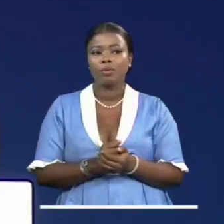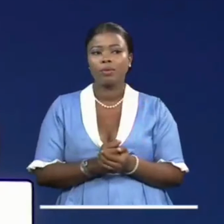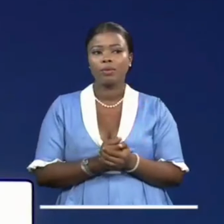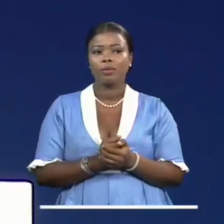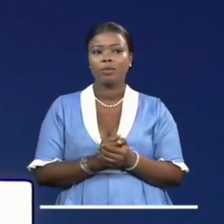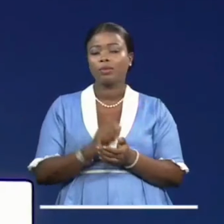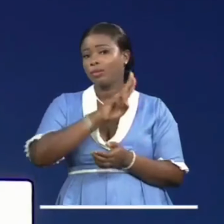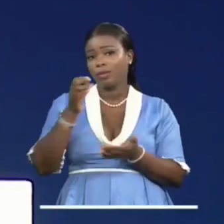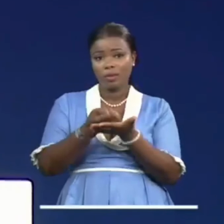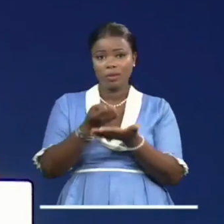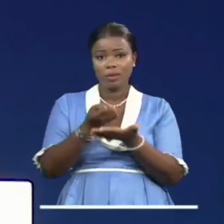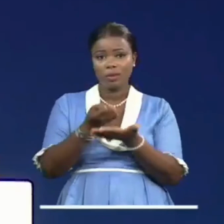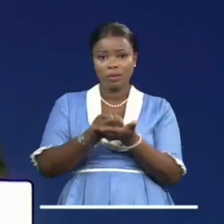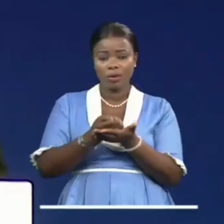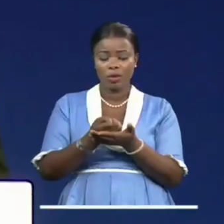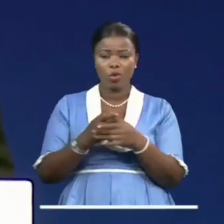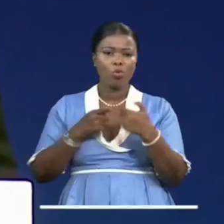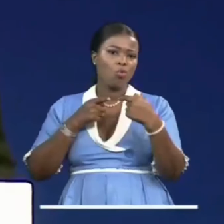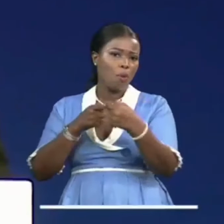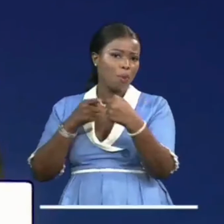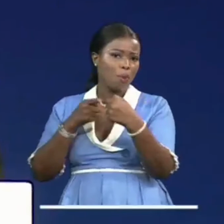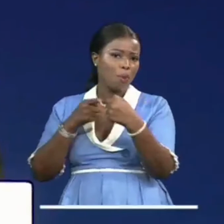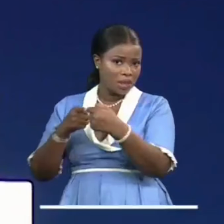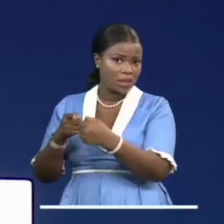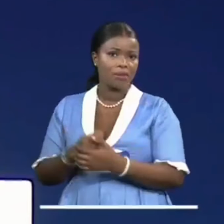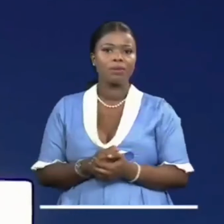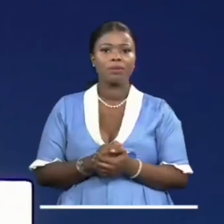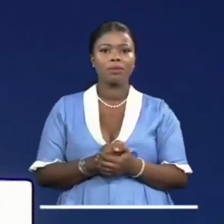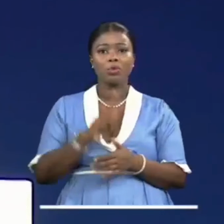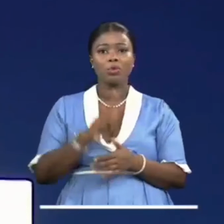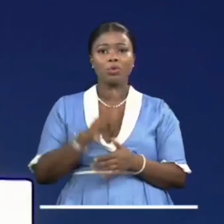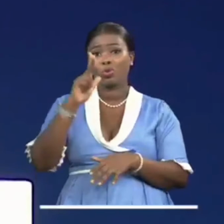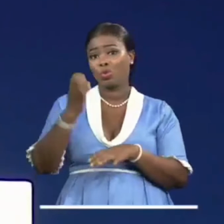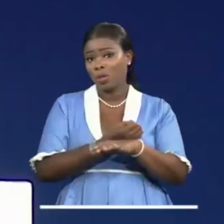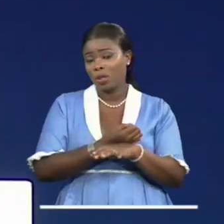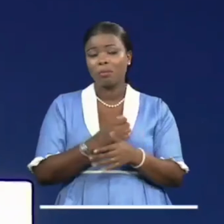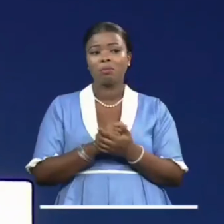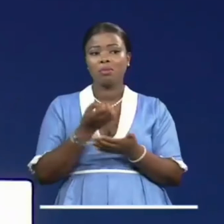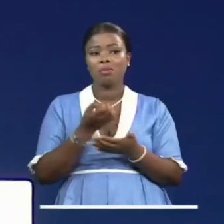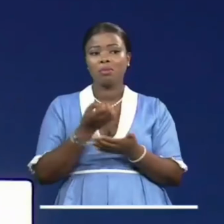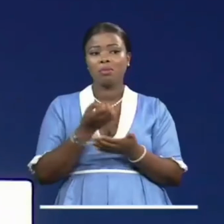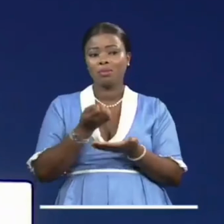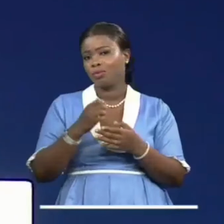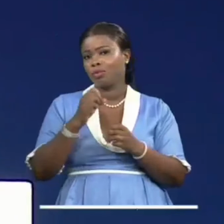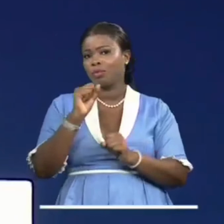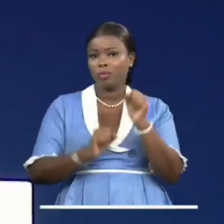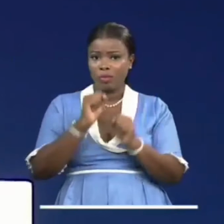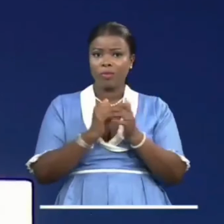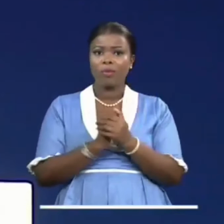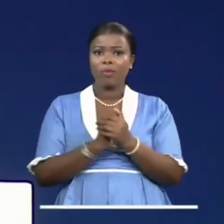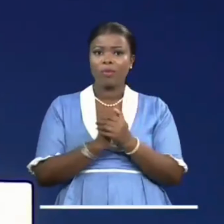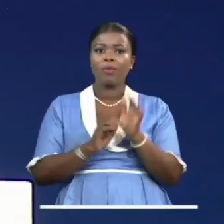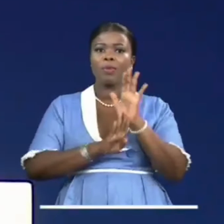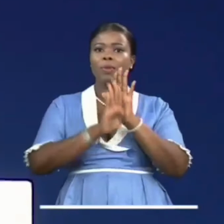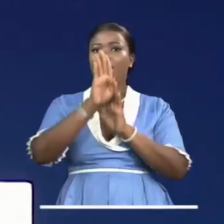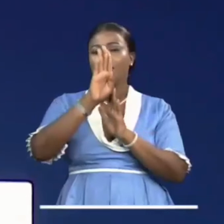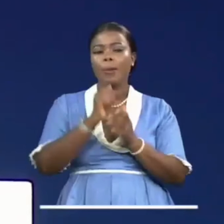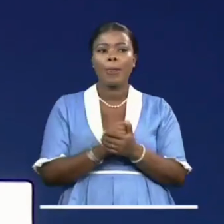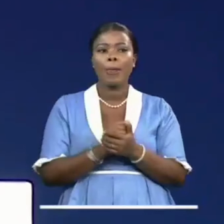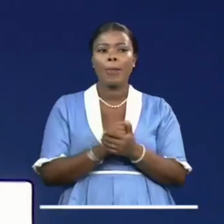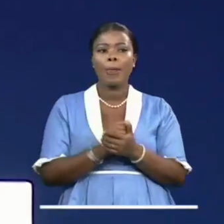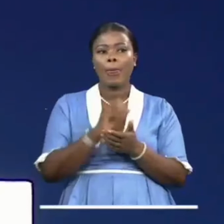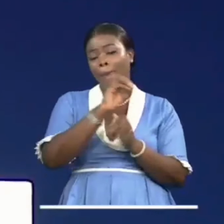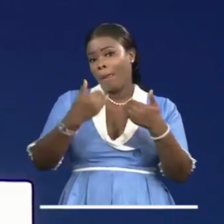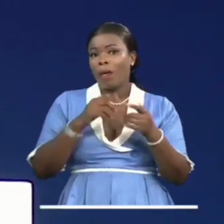économie compétitive le troisème objectif stratégique c'est le développement du financement domestique on a parlé dans les